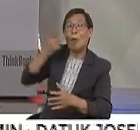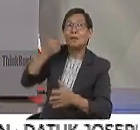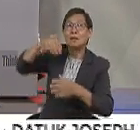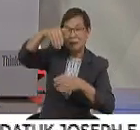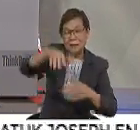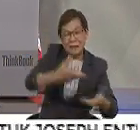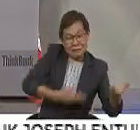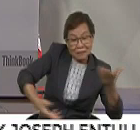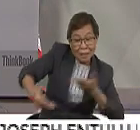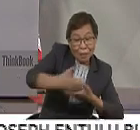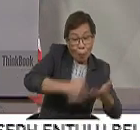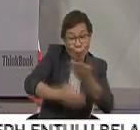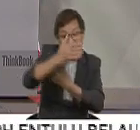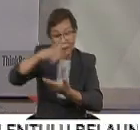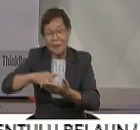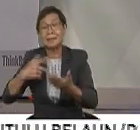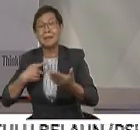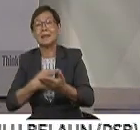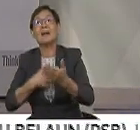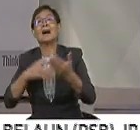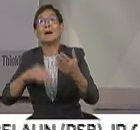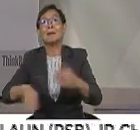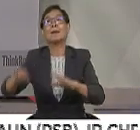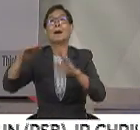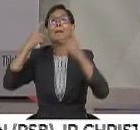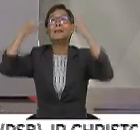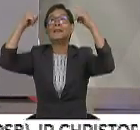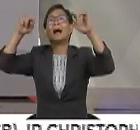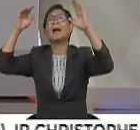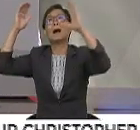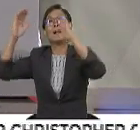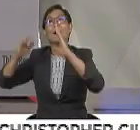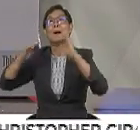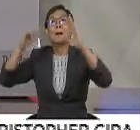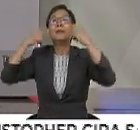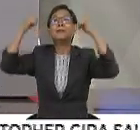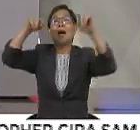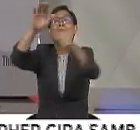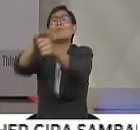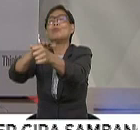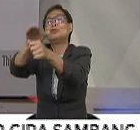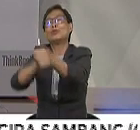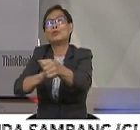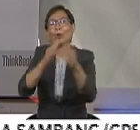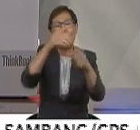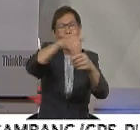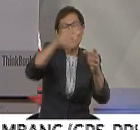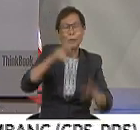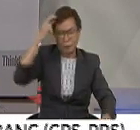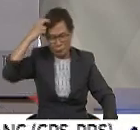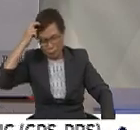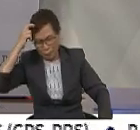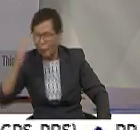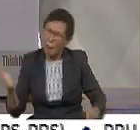harapkan ini sedikit sebanyak berjaya memberikan harapan, memujuk pengundi-pengundi di atas pagar ini untuk cepat-cepat